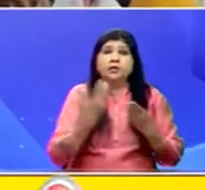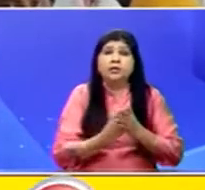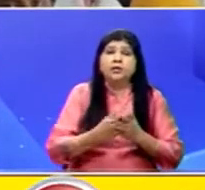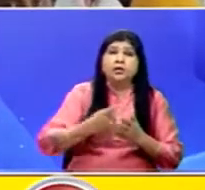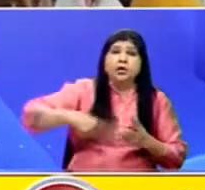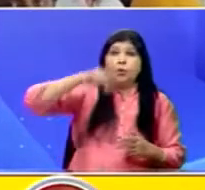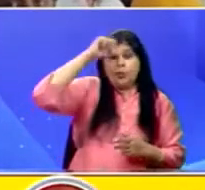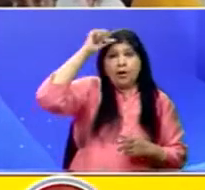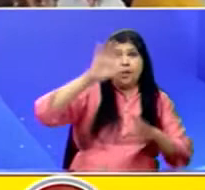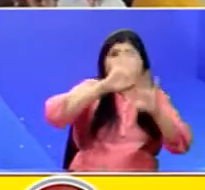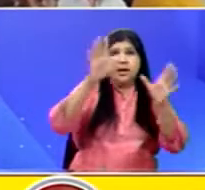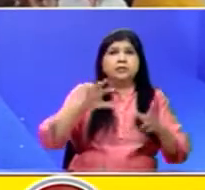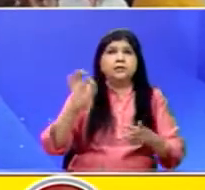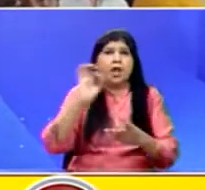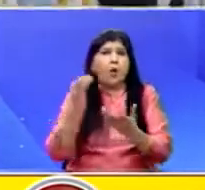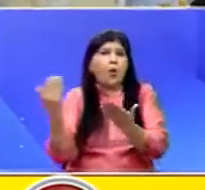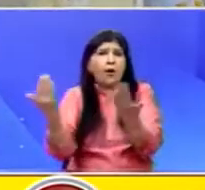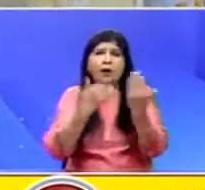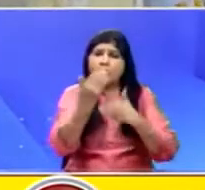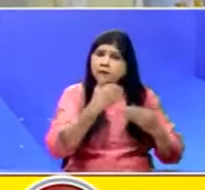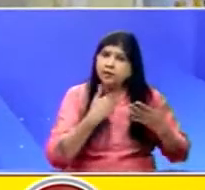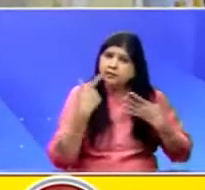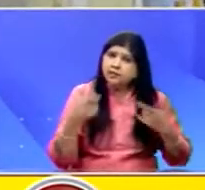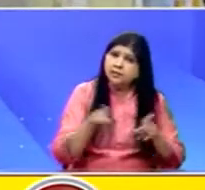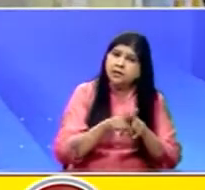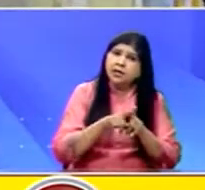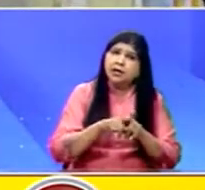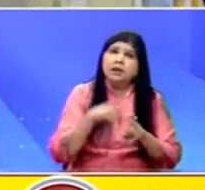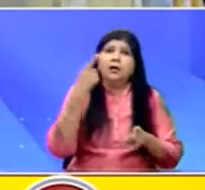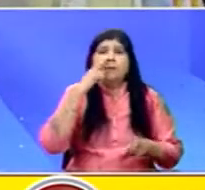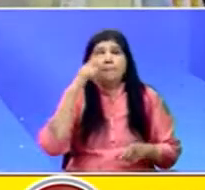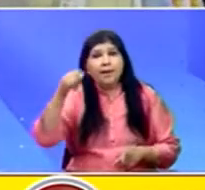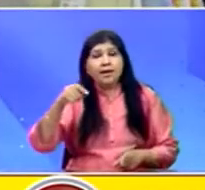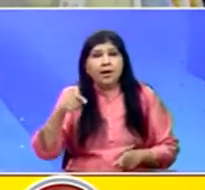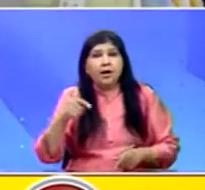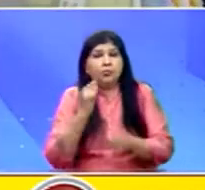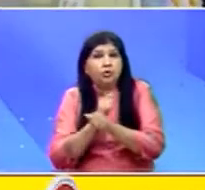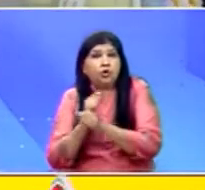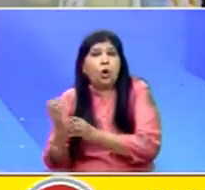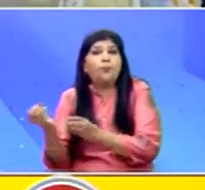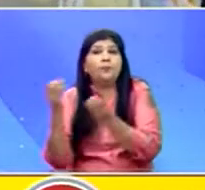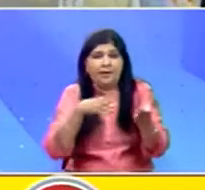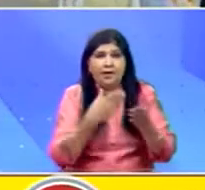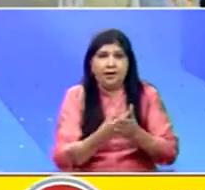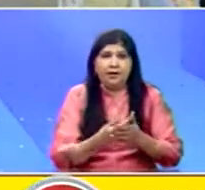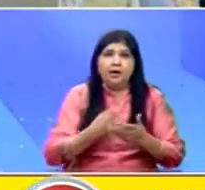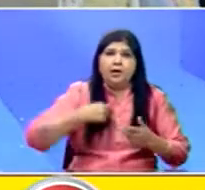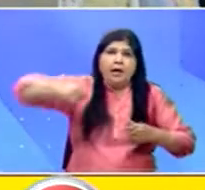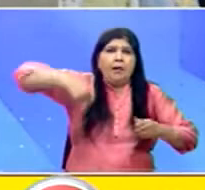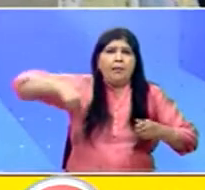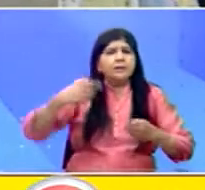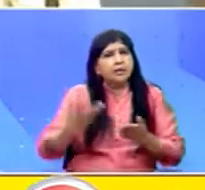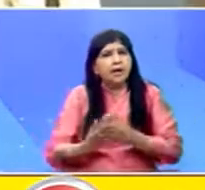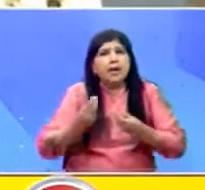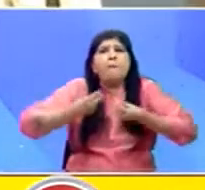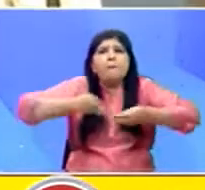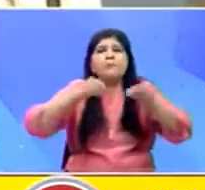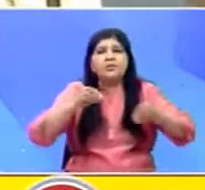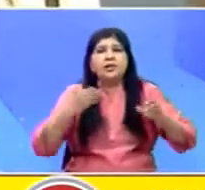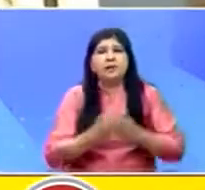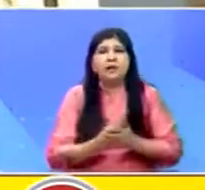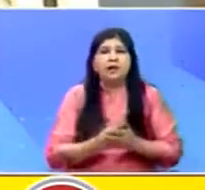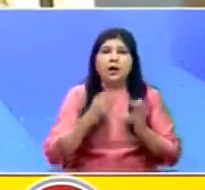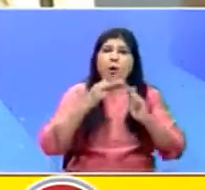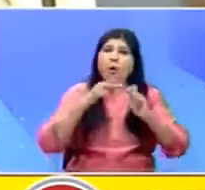पूरे देश से ऑर्डर मिलते हैं। सैकड़ों महिलाओं को उन्होंने अपने यहाँ रोजगार दे रखा है।